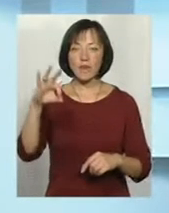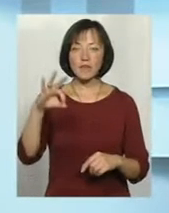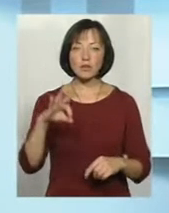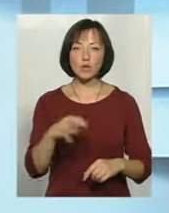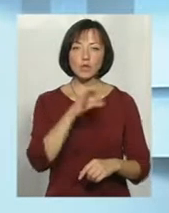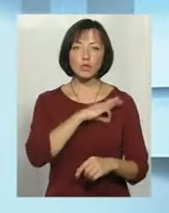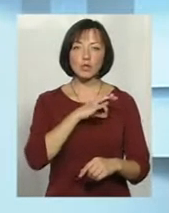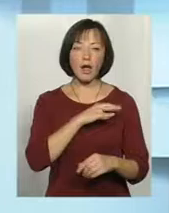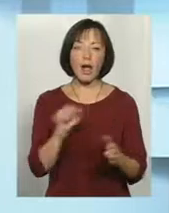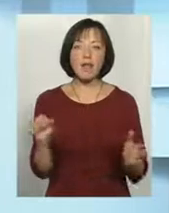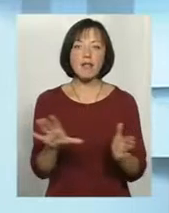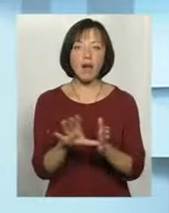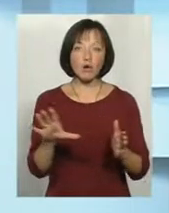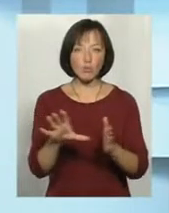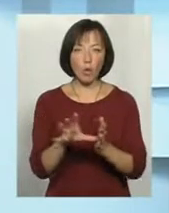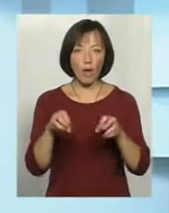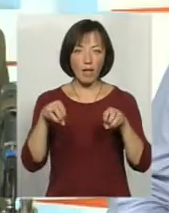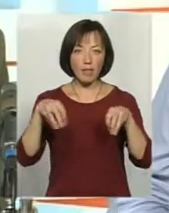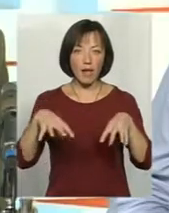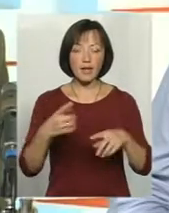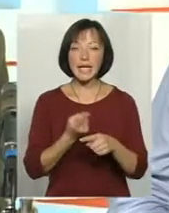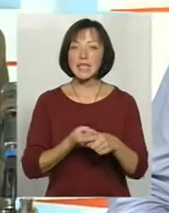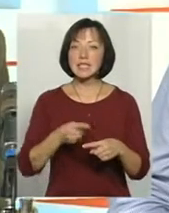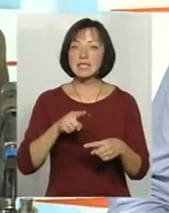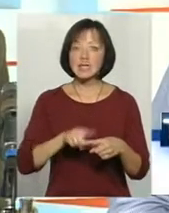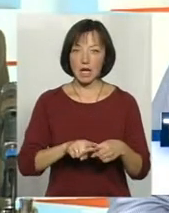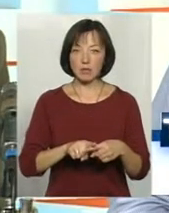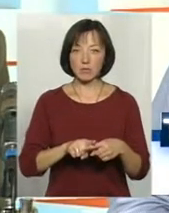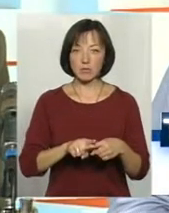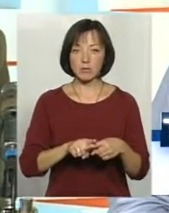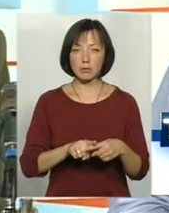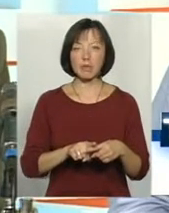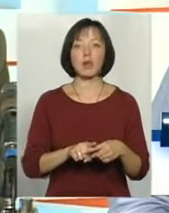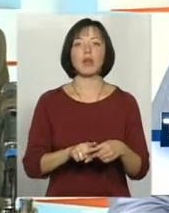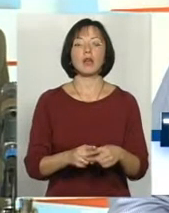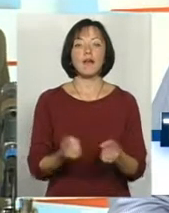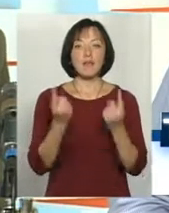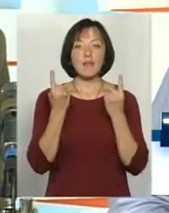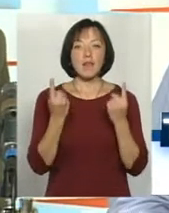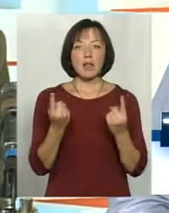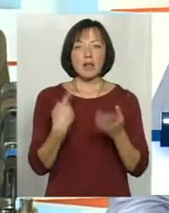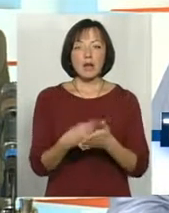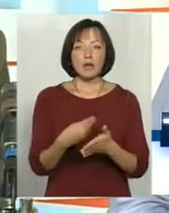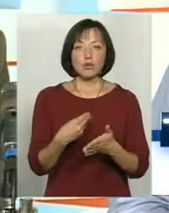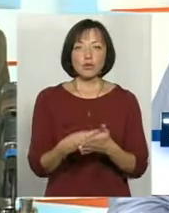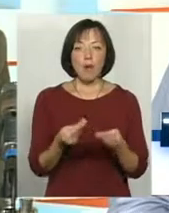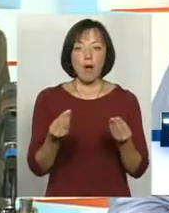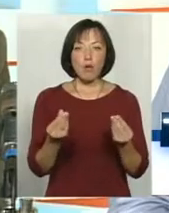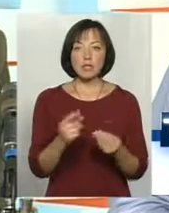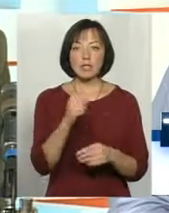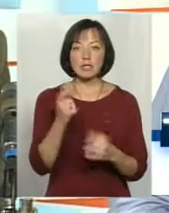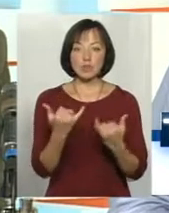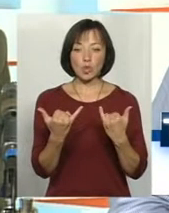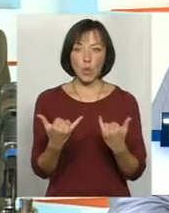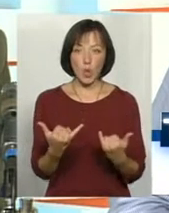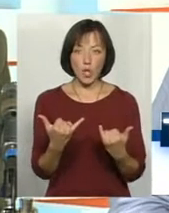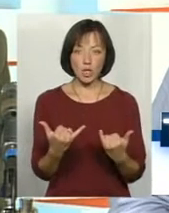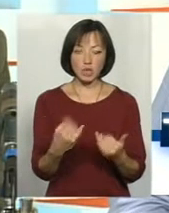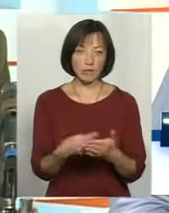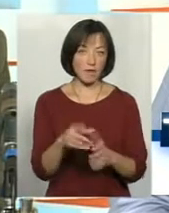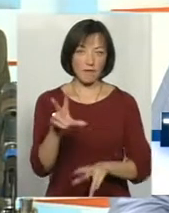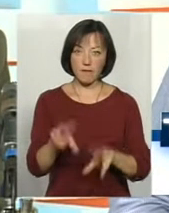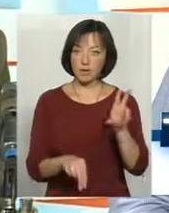спожитої електроенергії. Це досить велика сума коштів. За сьогоднішнім тарифом, я